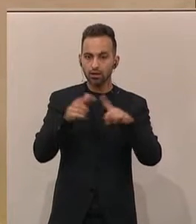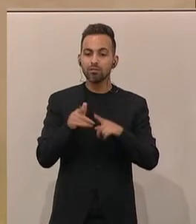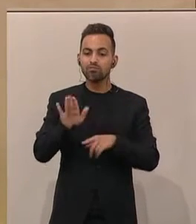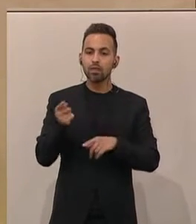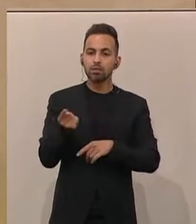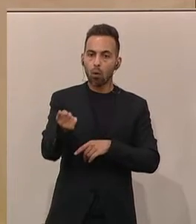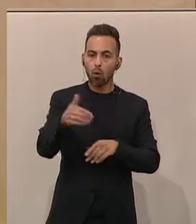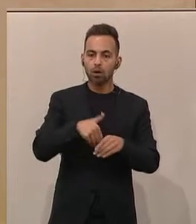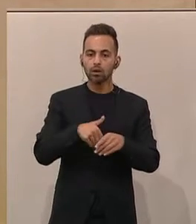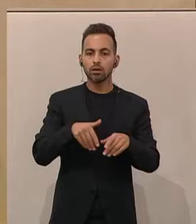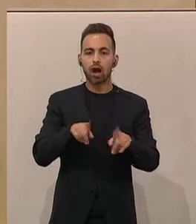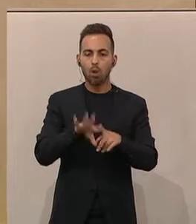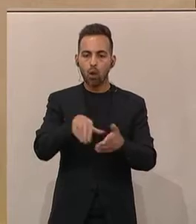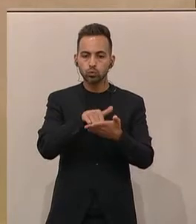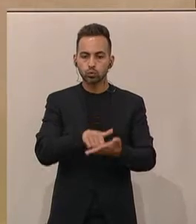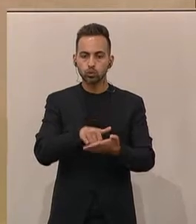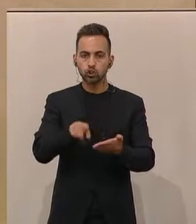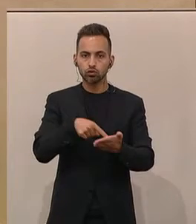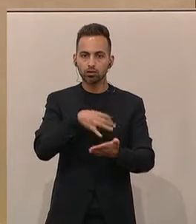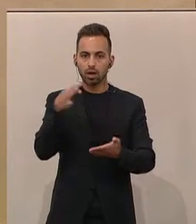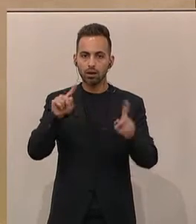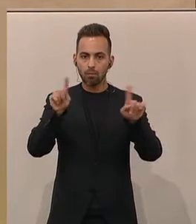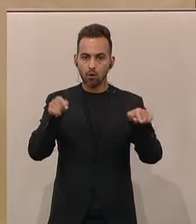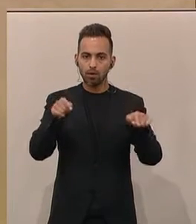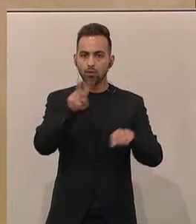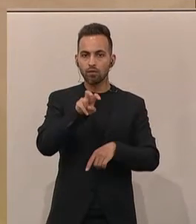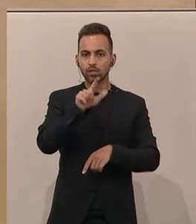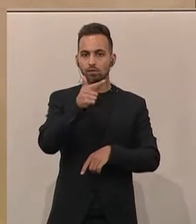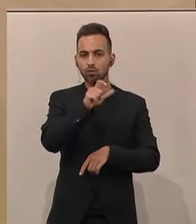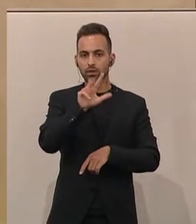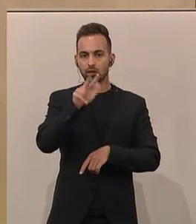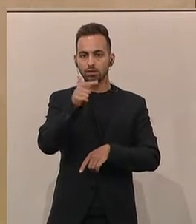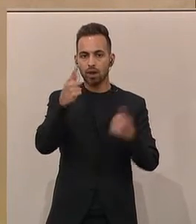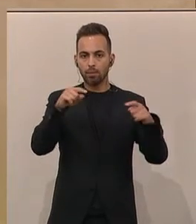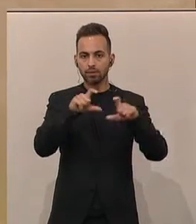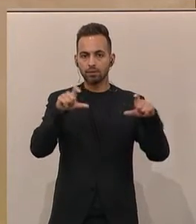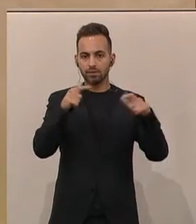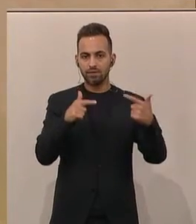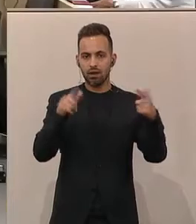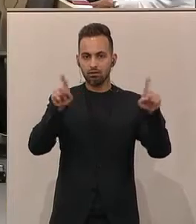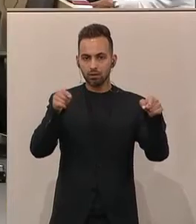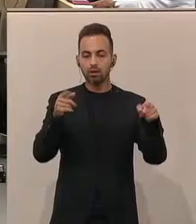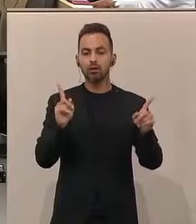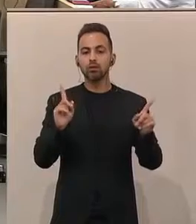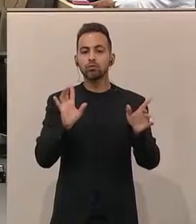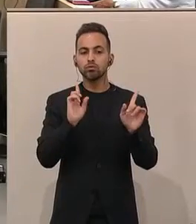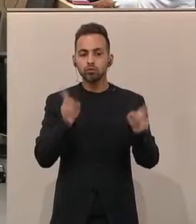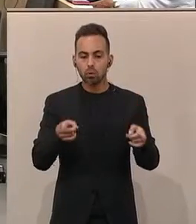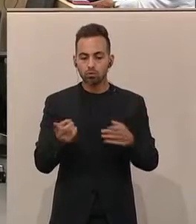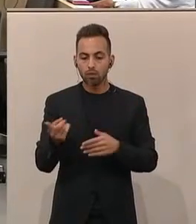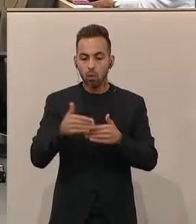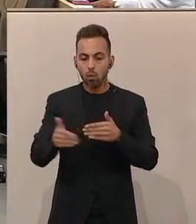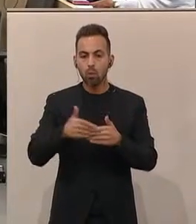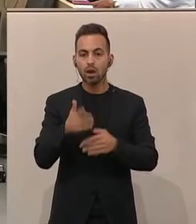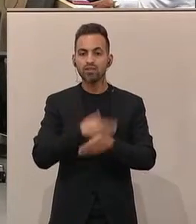Dauer, durch den Ausdruck ab dem Stichtag, Klammer auf, Paragraf 223 Absatz 2, Klammer zu, für die Dauer der